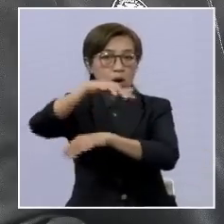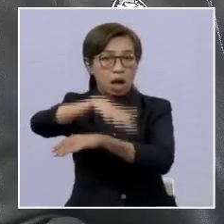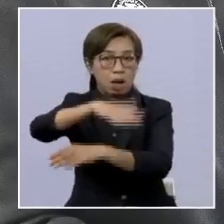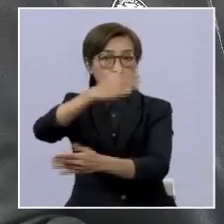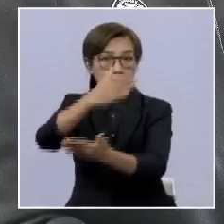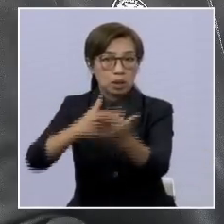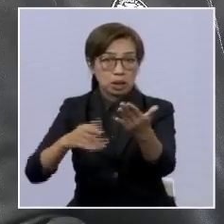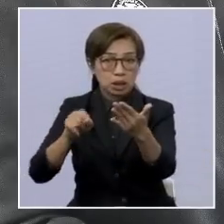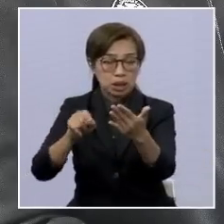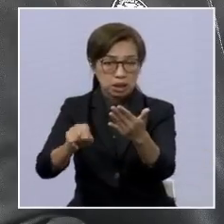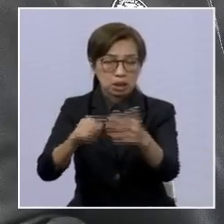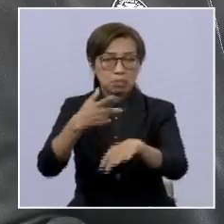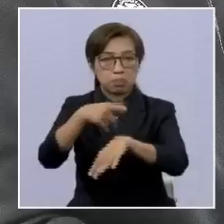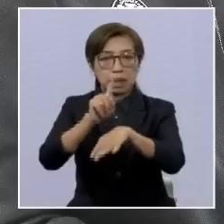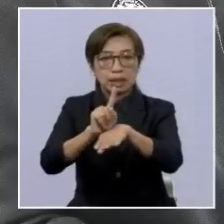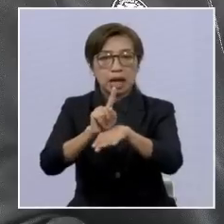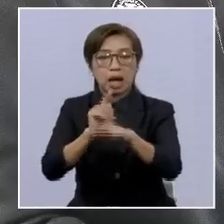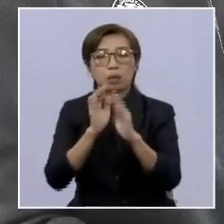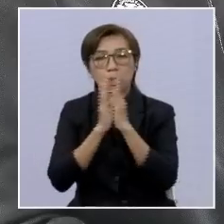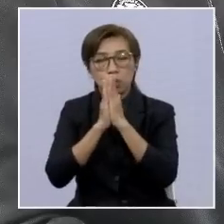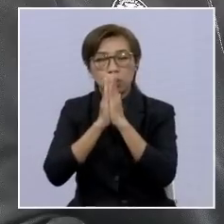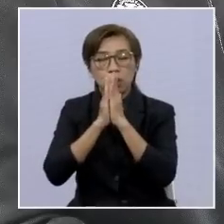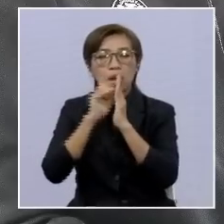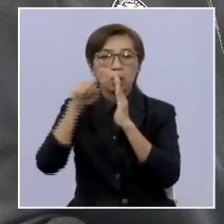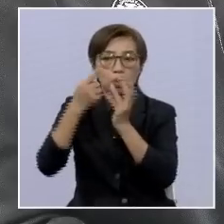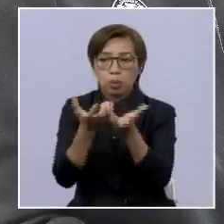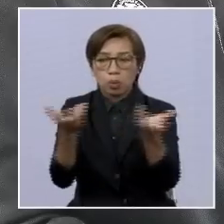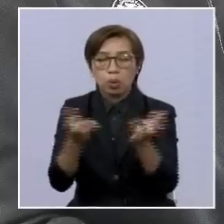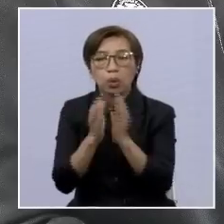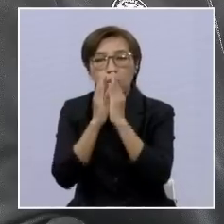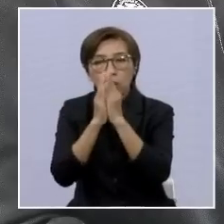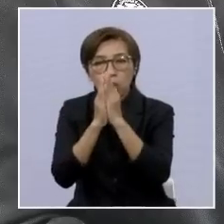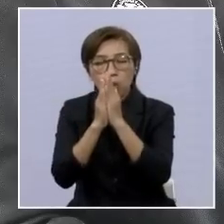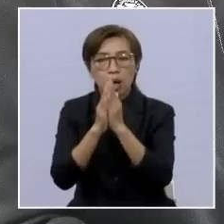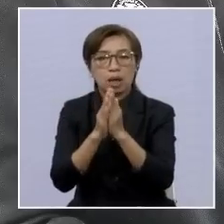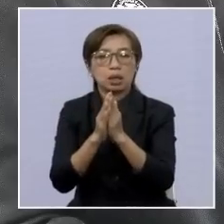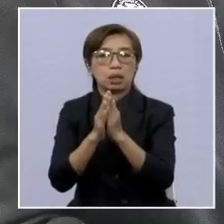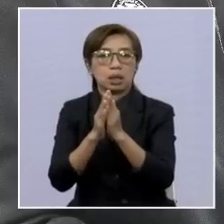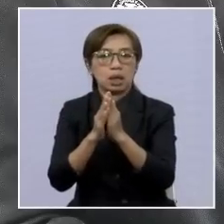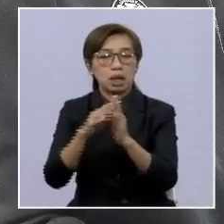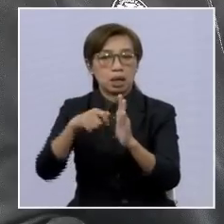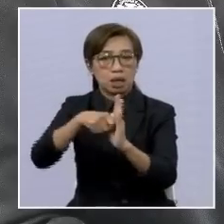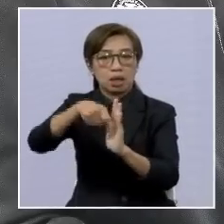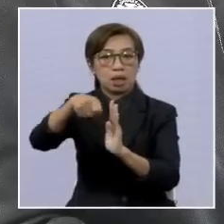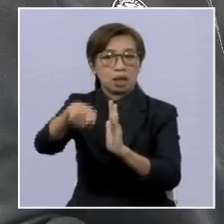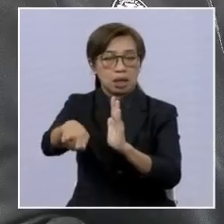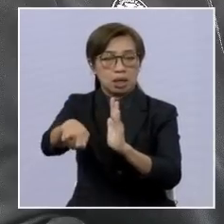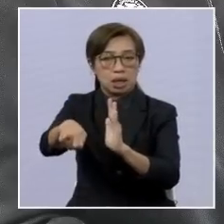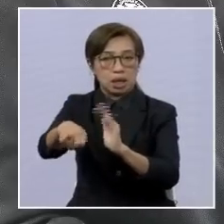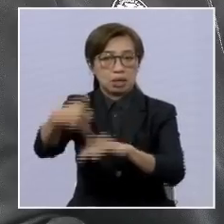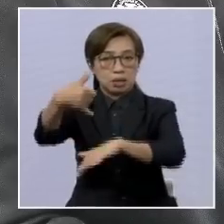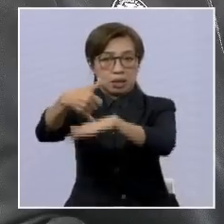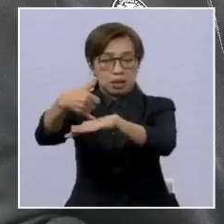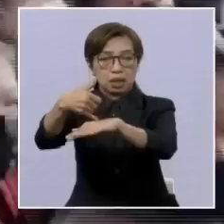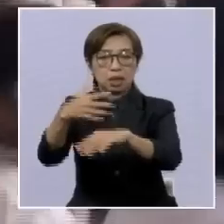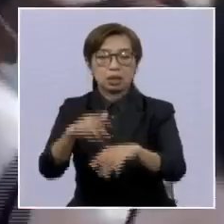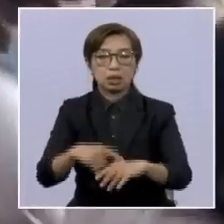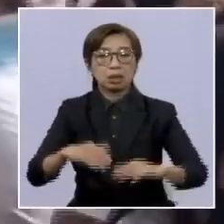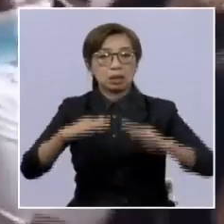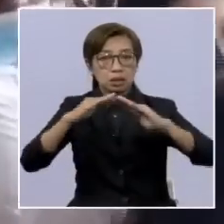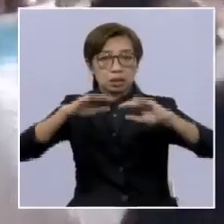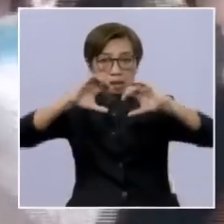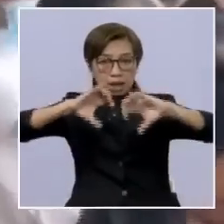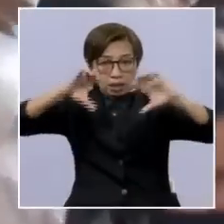นะครับก็จะเป็นประธานประกอบพิธีบวงสรวงเท้าสุรนารีแล้วก็จะขึ้นเวทีปราศัยที่สนามหน้าศาลากล